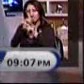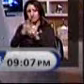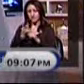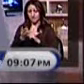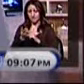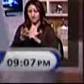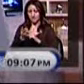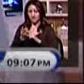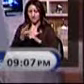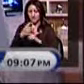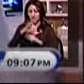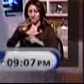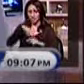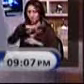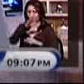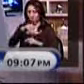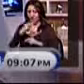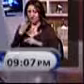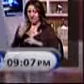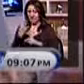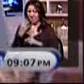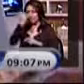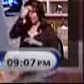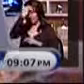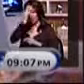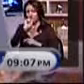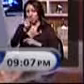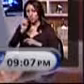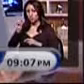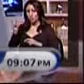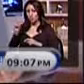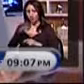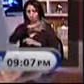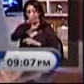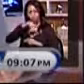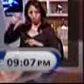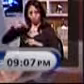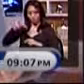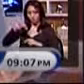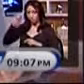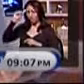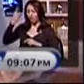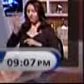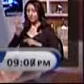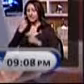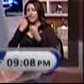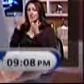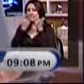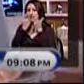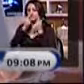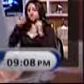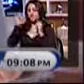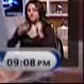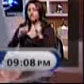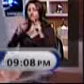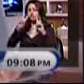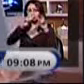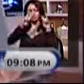يعني، كلهم عليهم مآخذ؟ طبعا لا، لان في اداره اسمها تفتيش القضائي، ماسكها مستشار